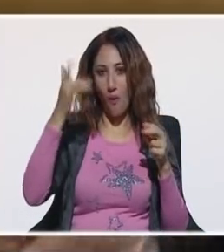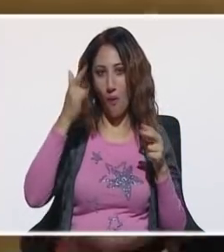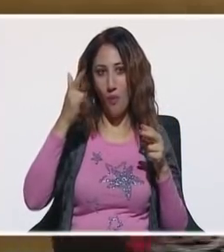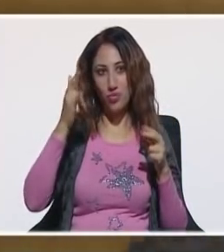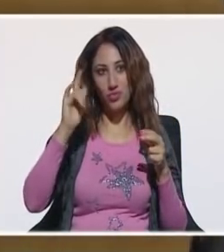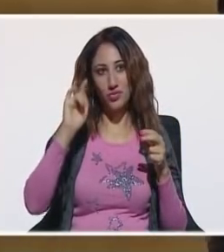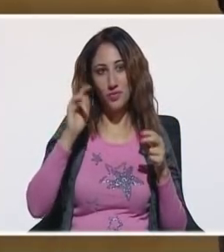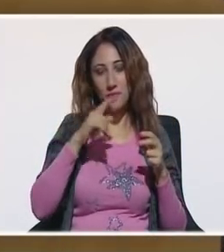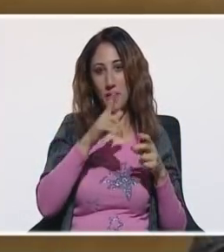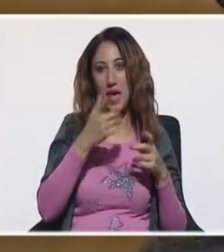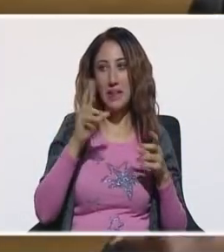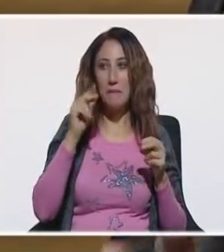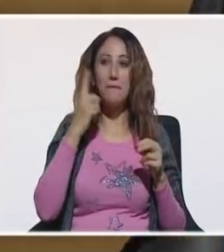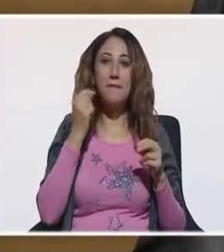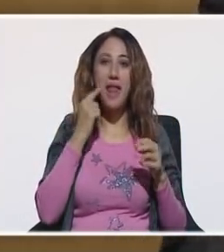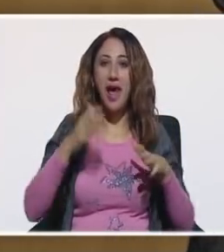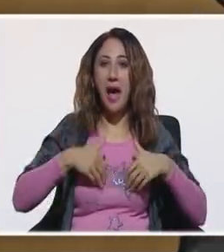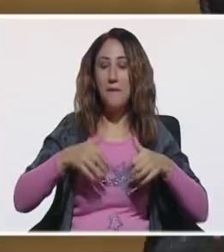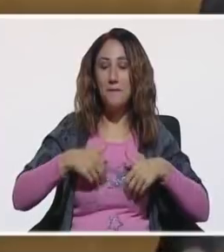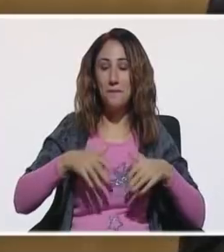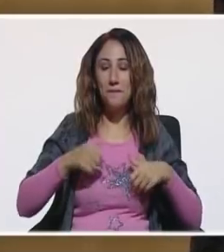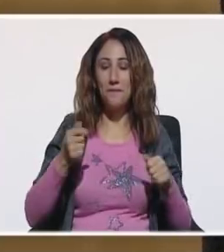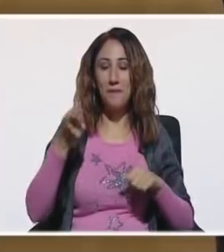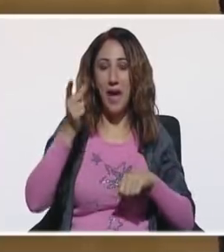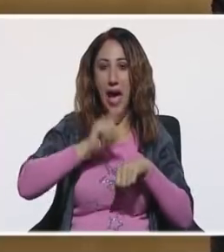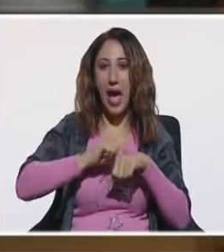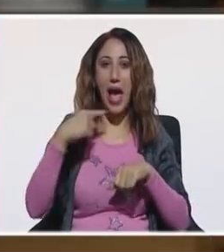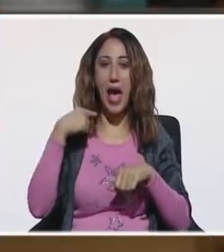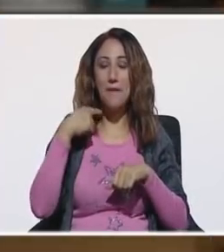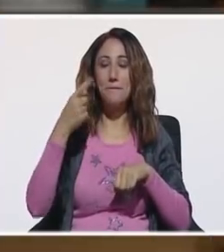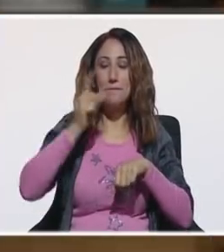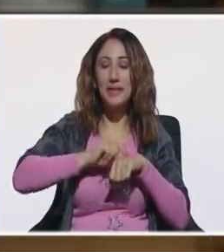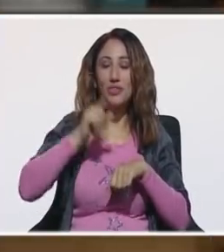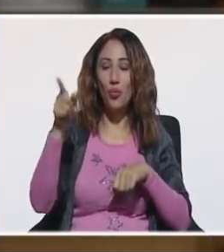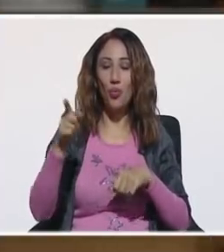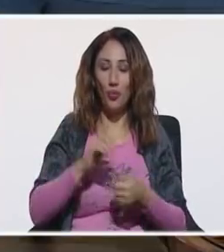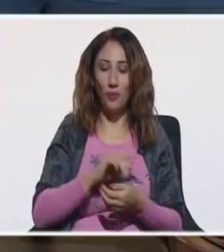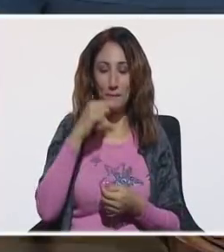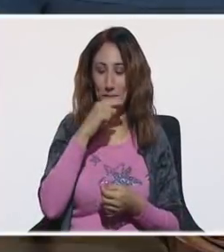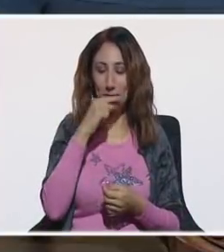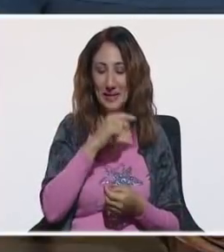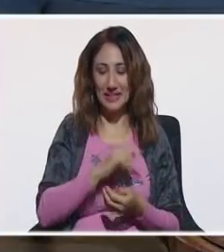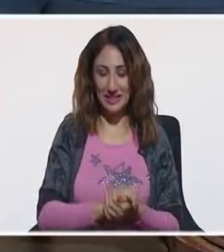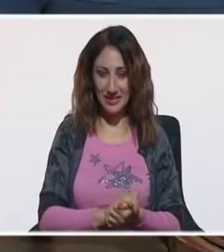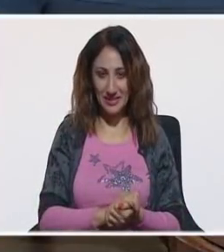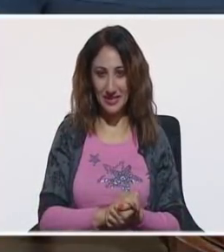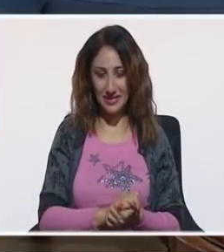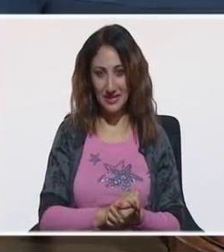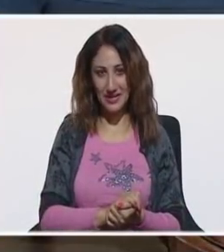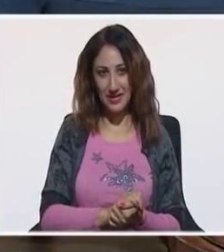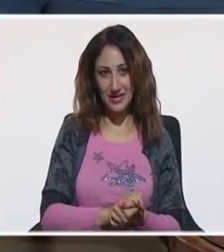من هنا او انتوا يعني نعمل الميزانسين بتاع الموضوع مؤذيين